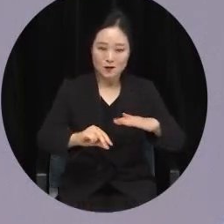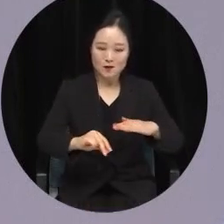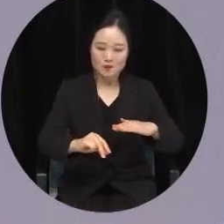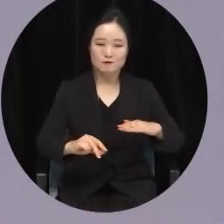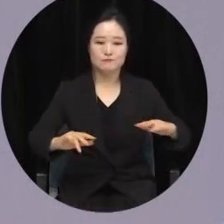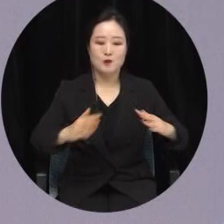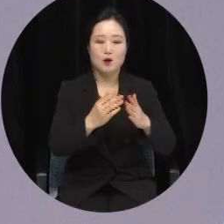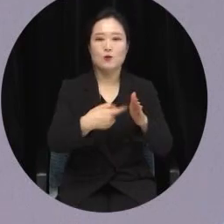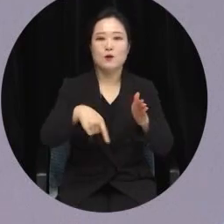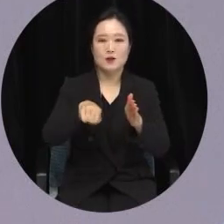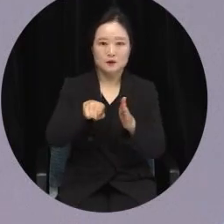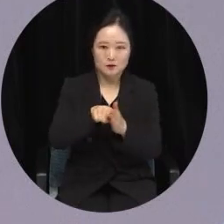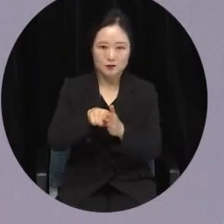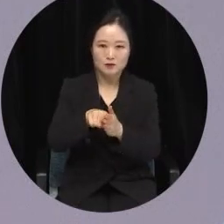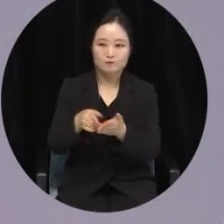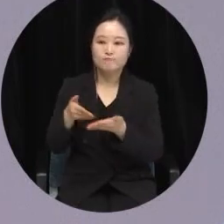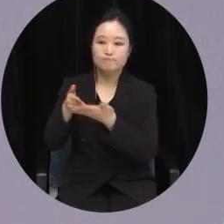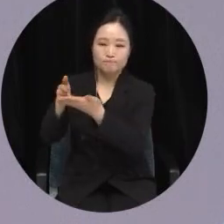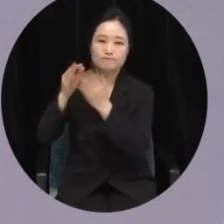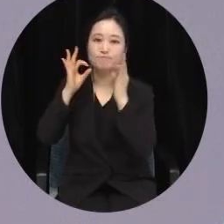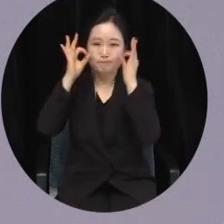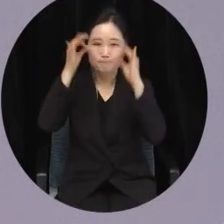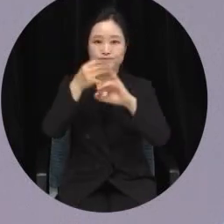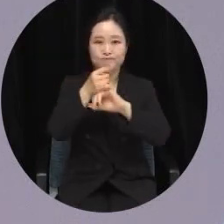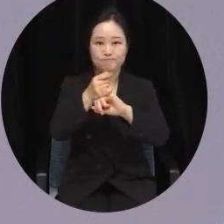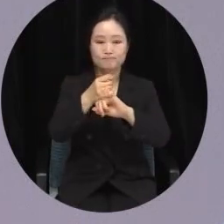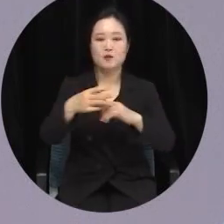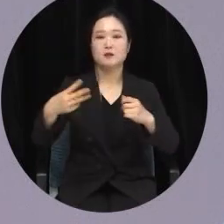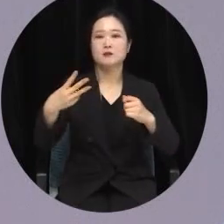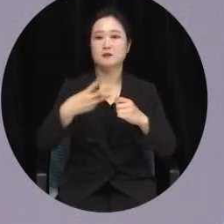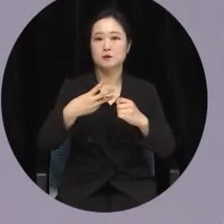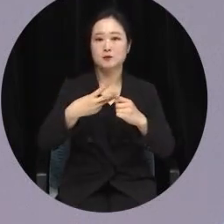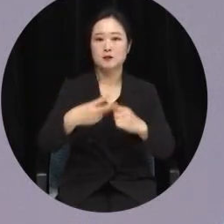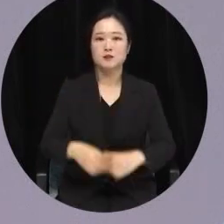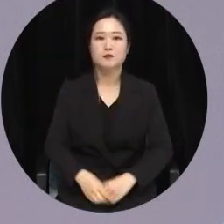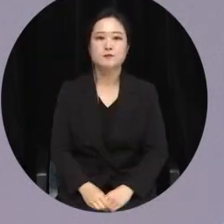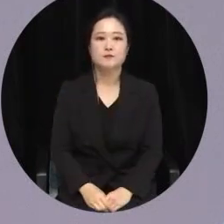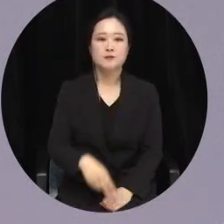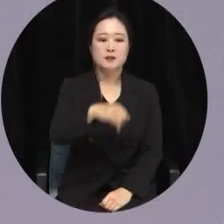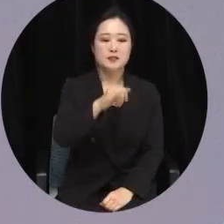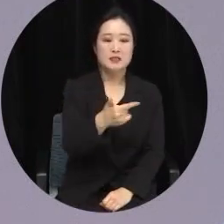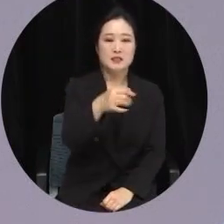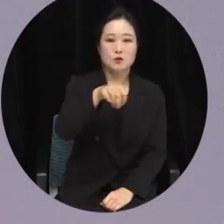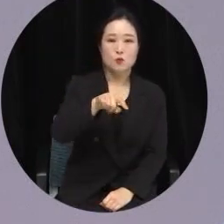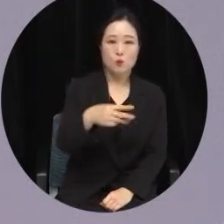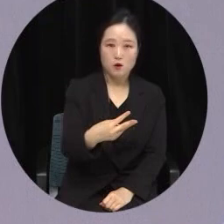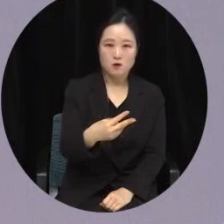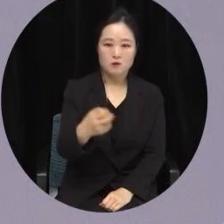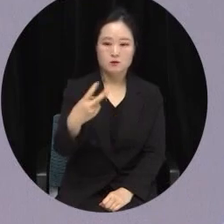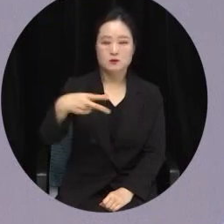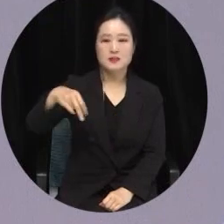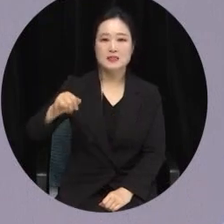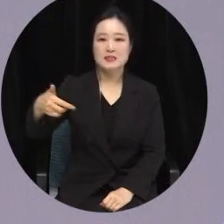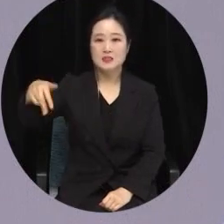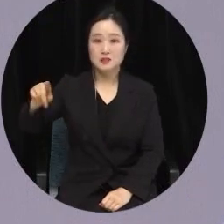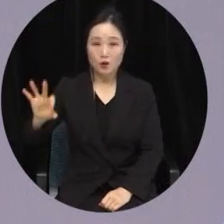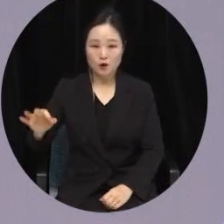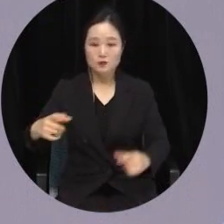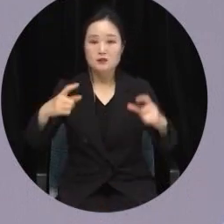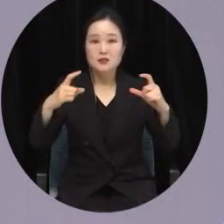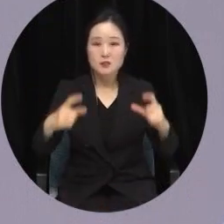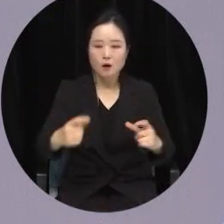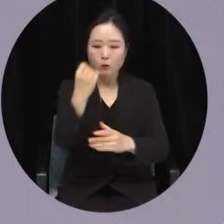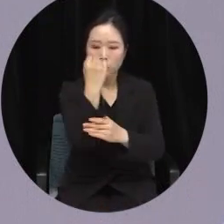이루어내겠습니다. 마지막 세 번째로 우리 신월 신정지역의 노후주택지